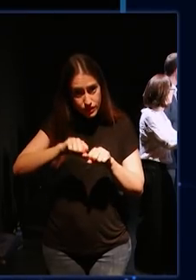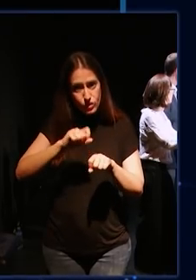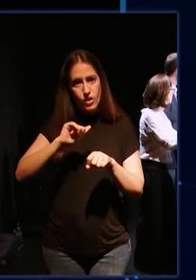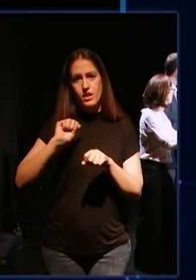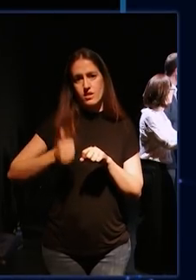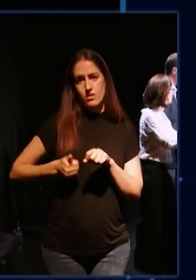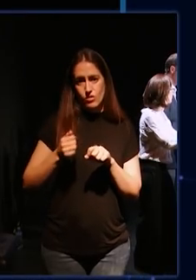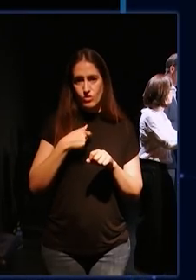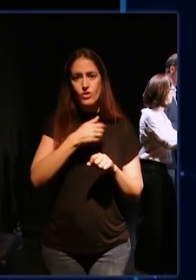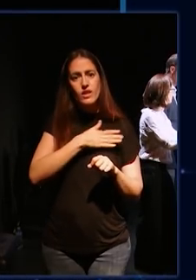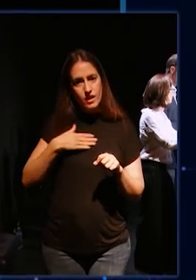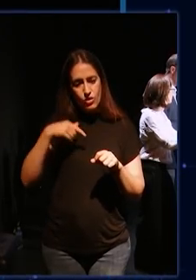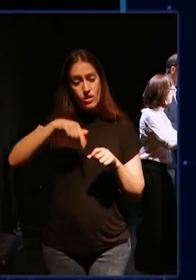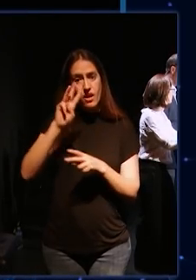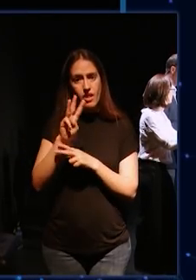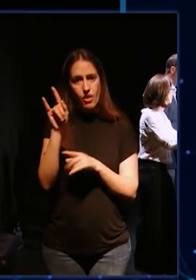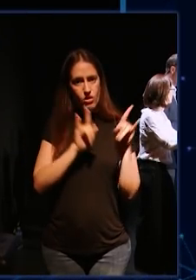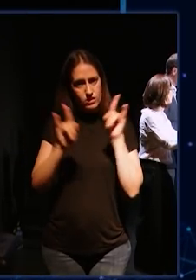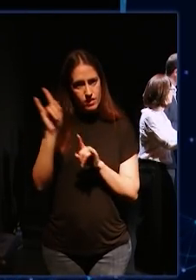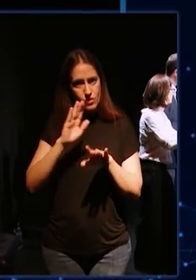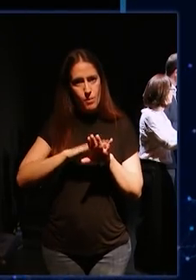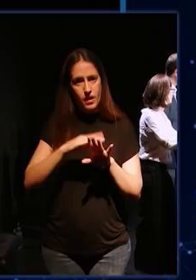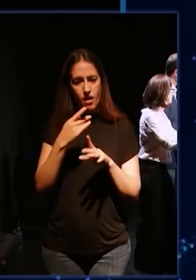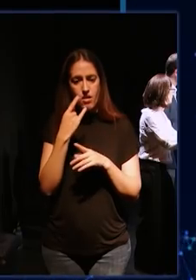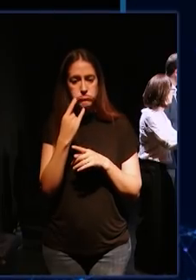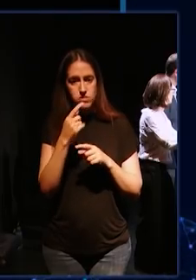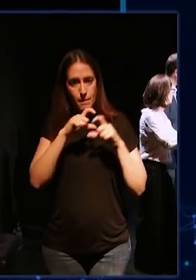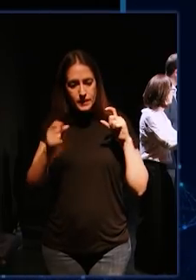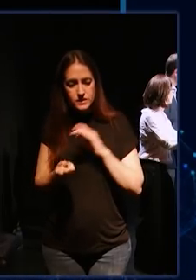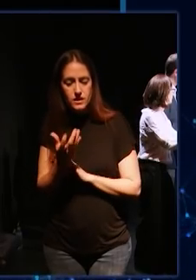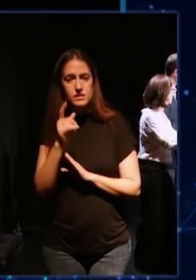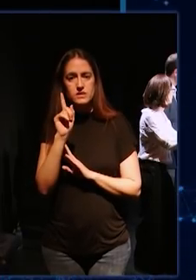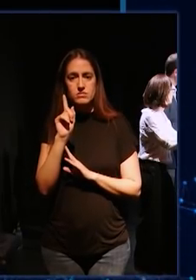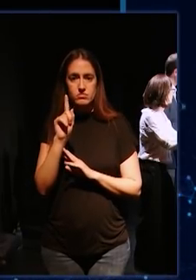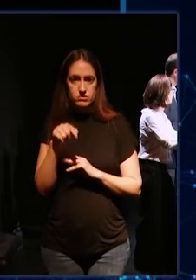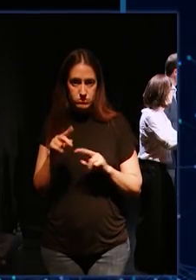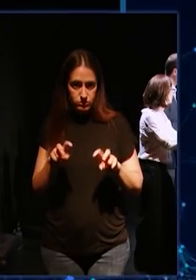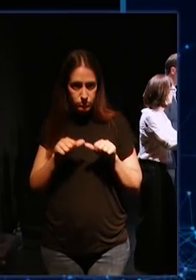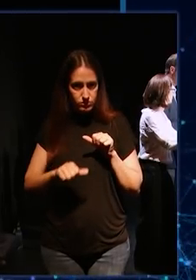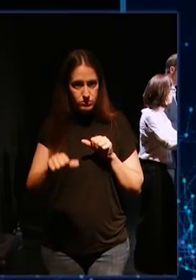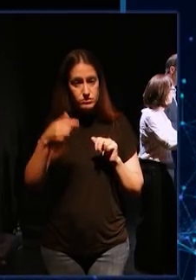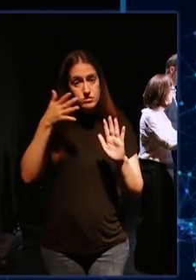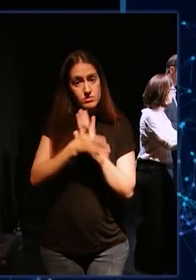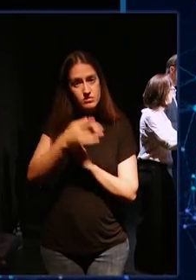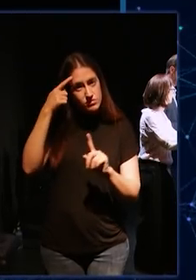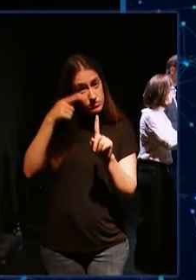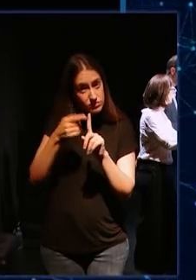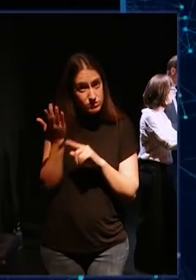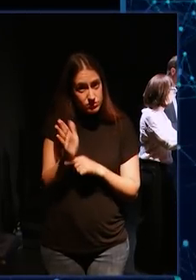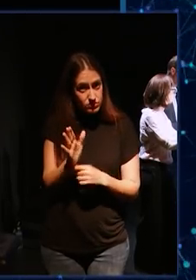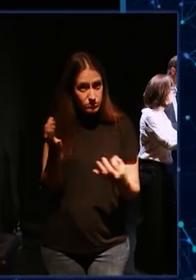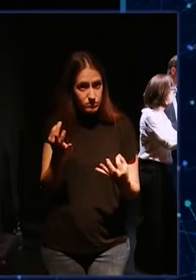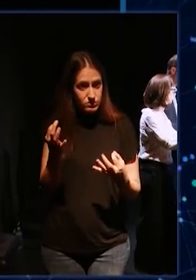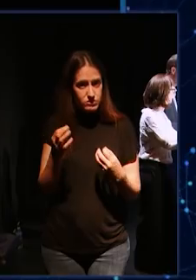Cardedeu sigui un poble atractiu per atreure inversions i per atreure noves activitats econòmiques. Per tot això, nosaltres el que proposem